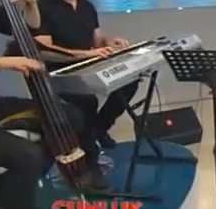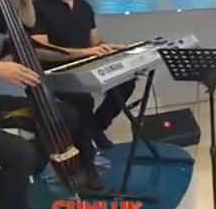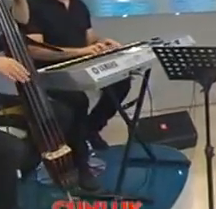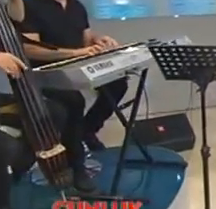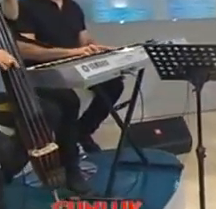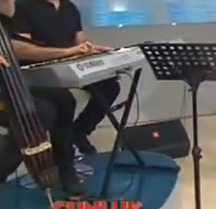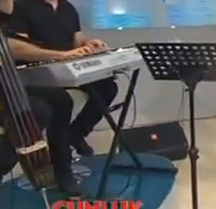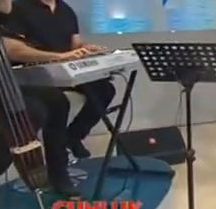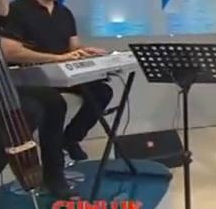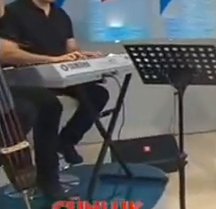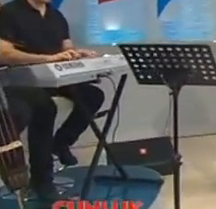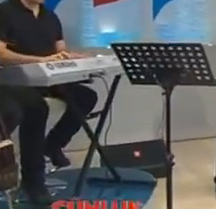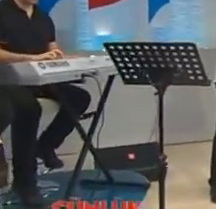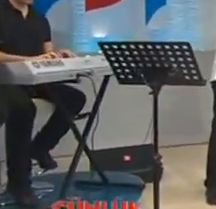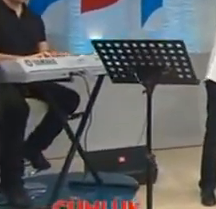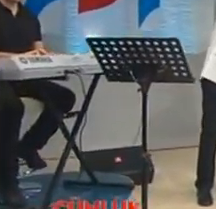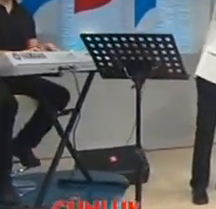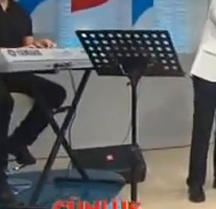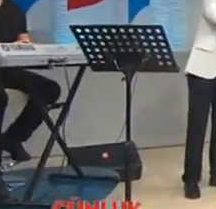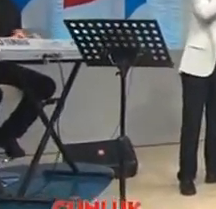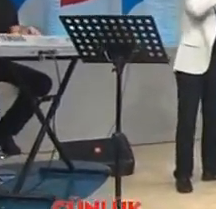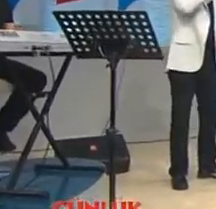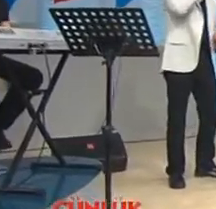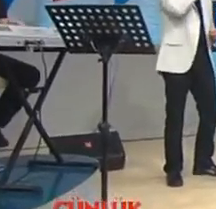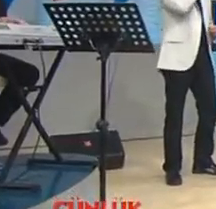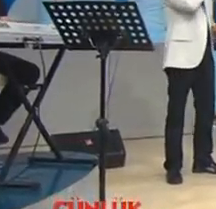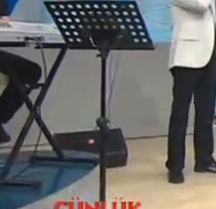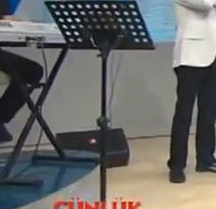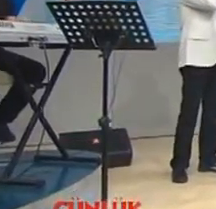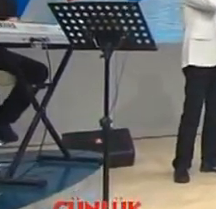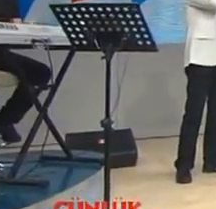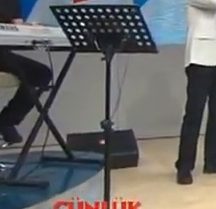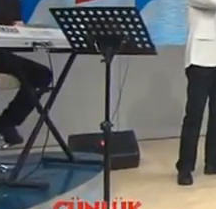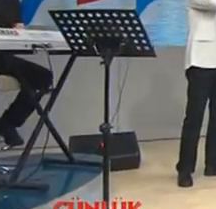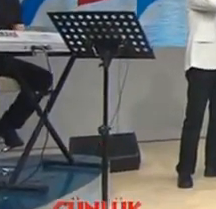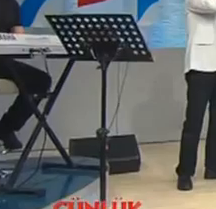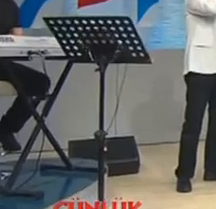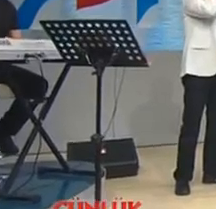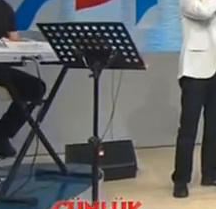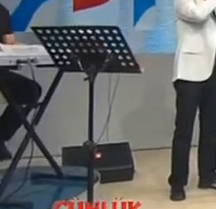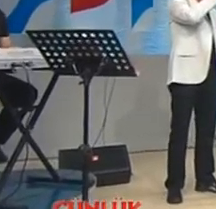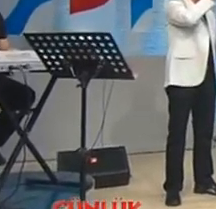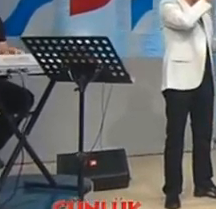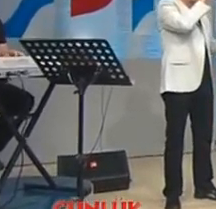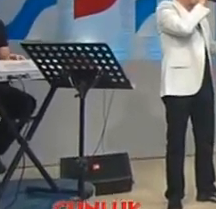When I